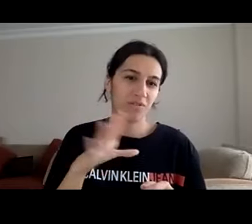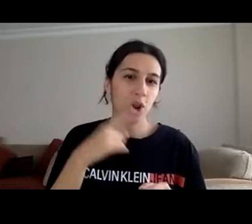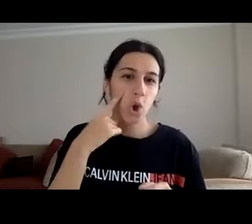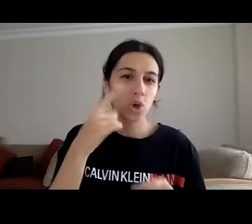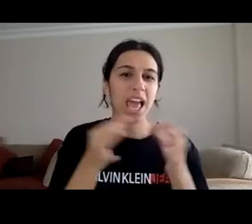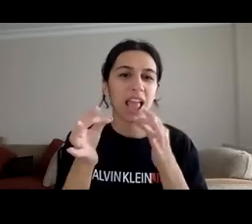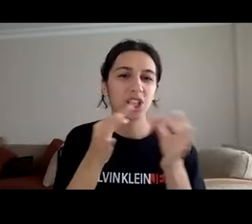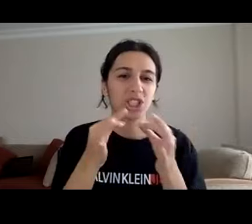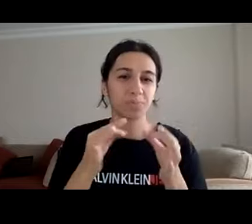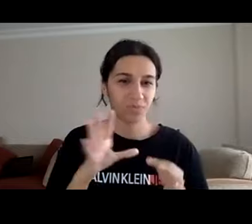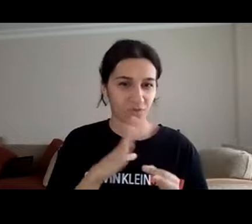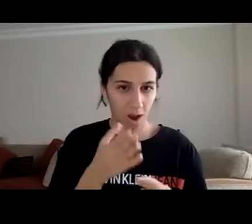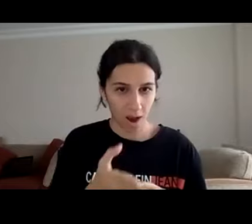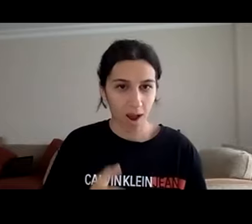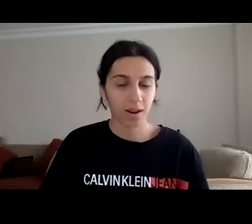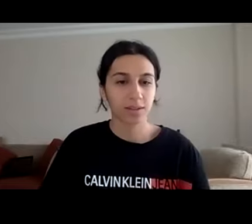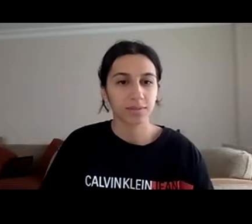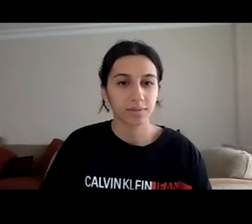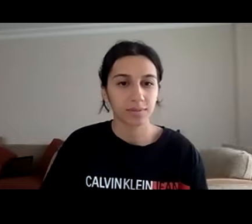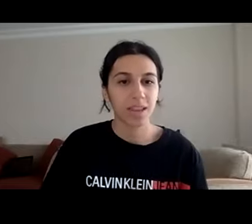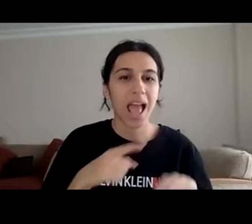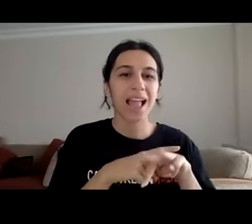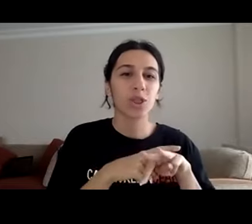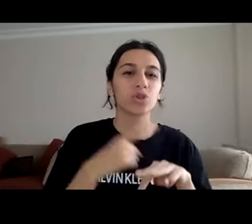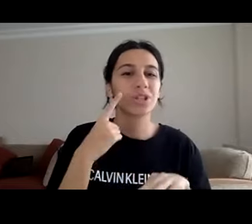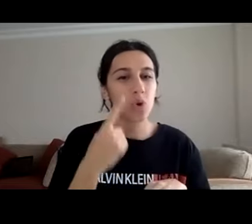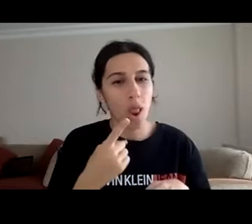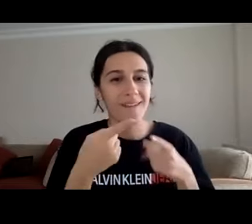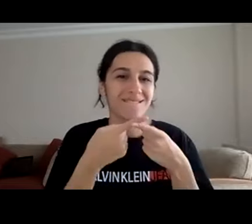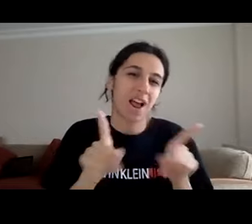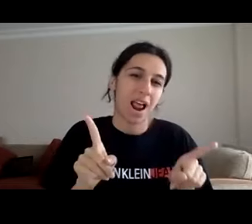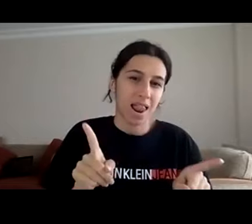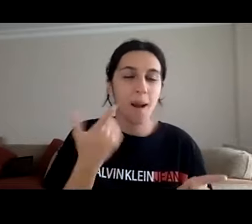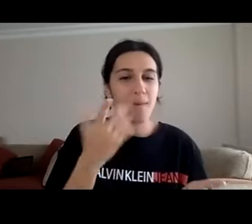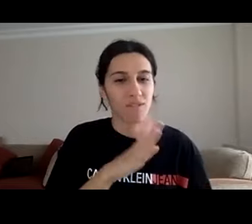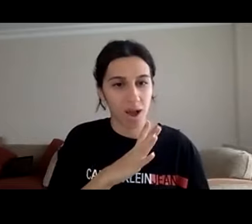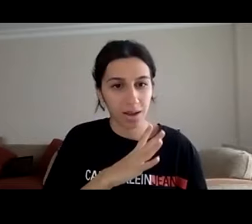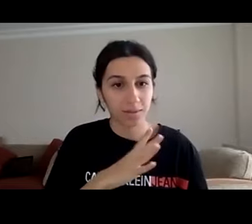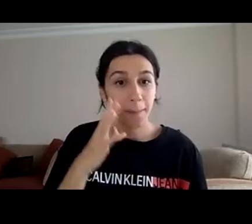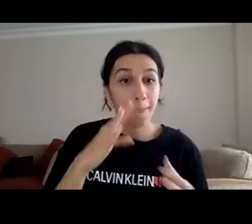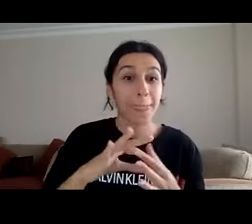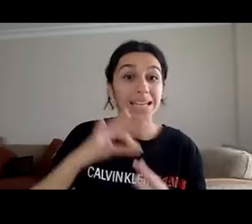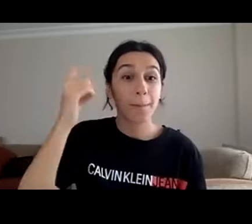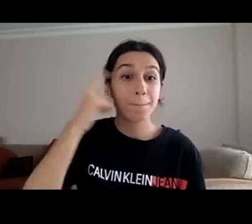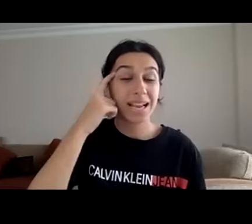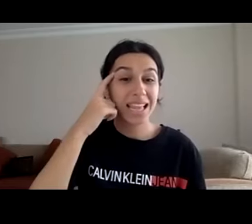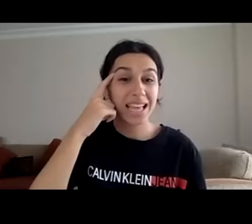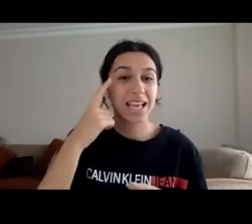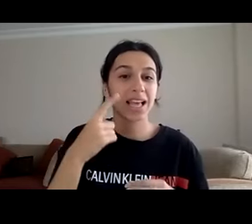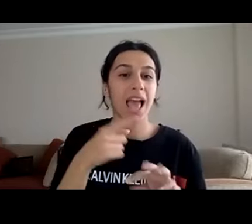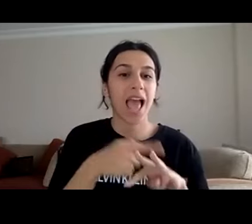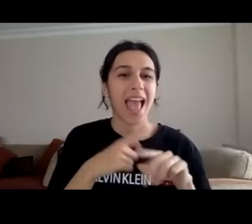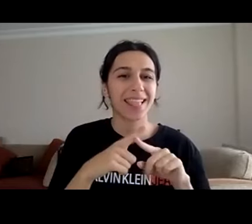Oradan yetişebiliyor arkadaşlar. Endüstri ürünleri tasarımından biraz bu alanlara transferler gerçekleşiyor. İnsan bilgisayar etkileşimi aslında disiplin,